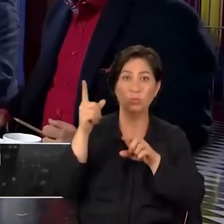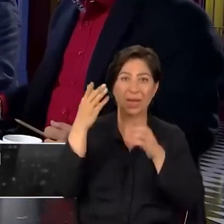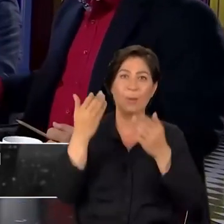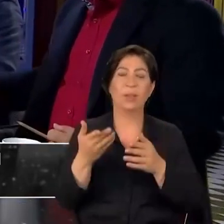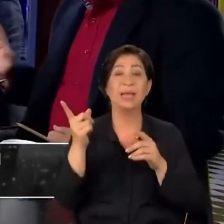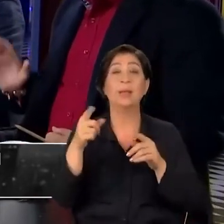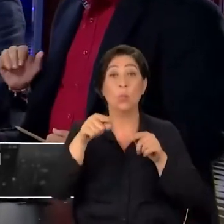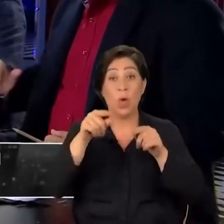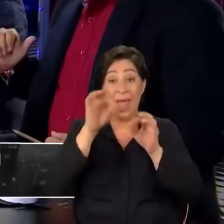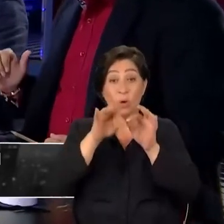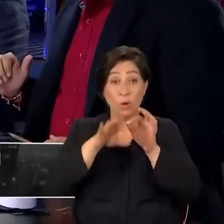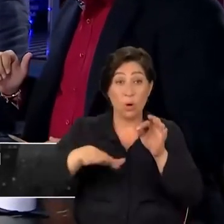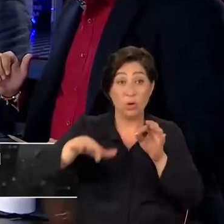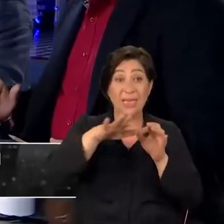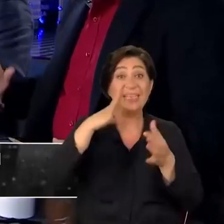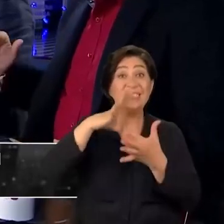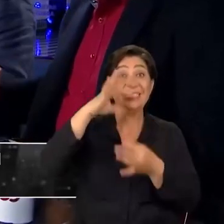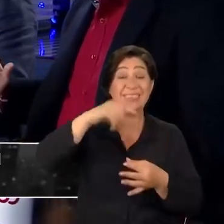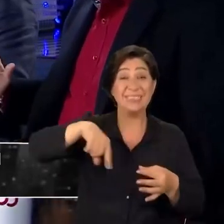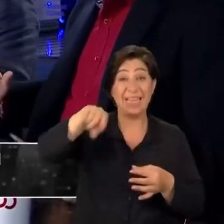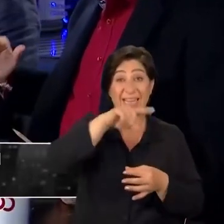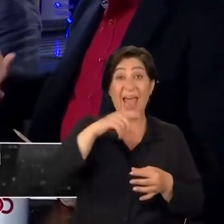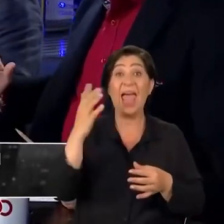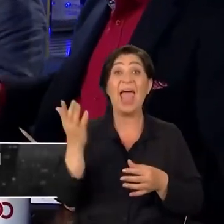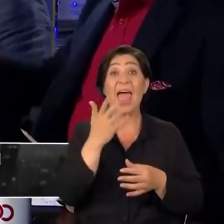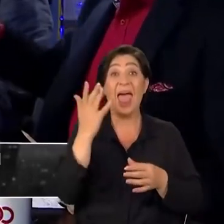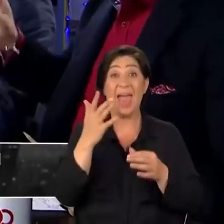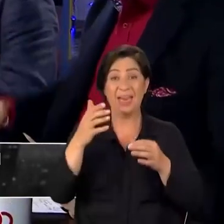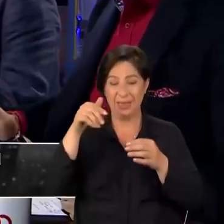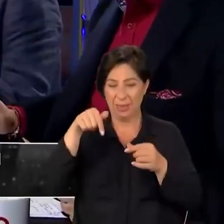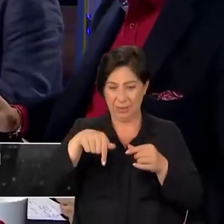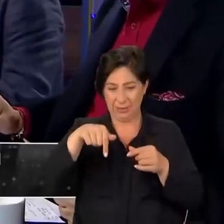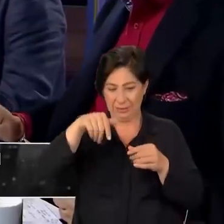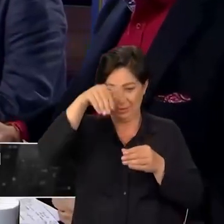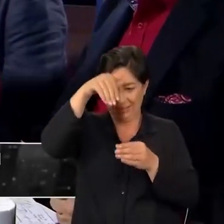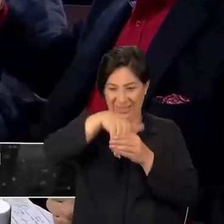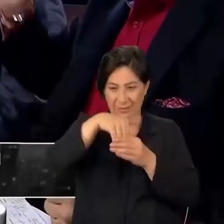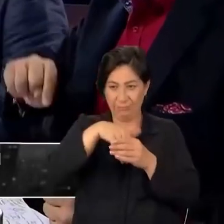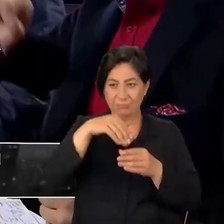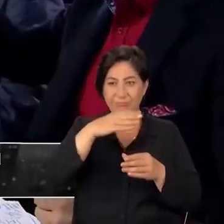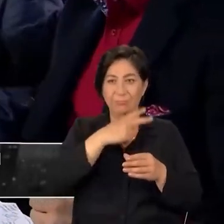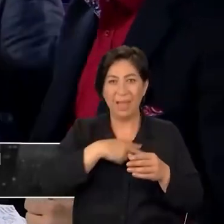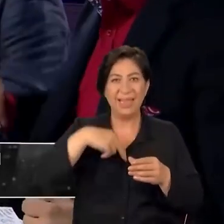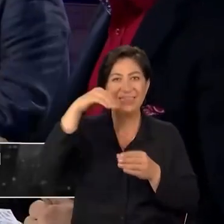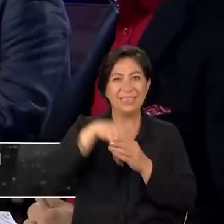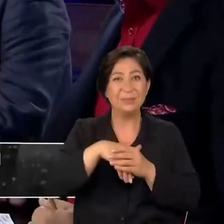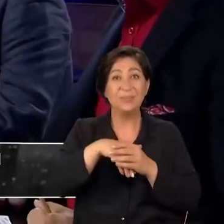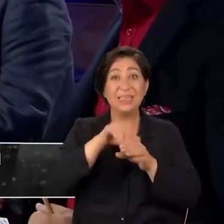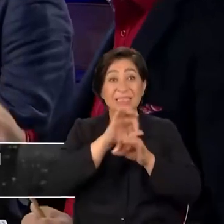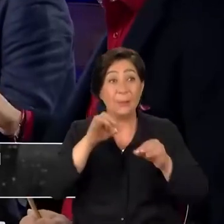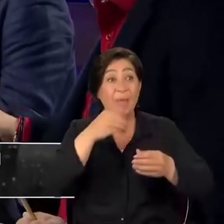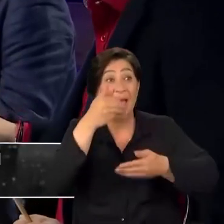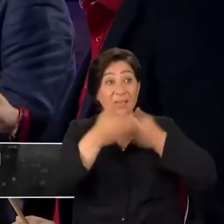teyit ederdi. Bu ekonomik ortamı insanlar eğer yerel seçimlerde makro ekonomi üzerinden